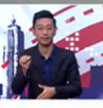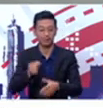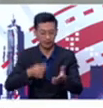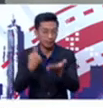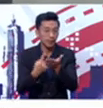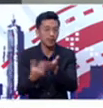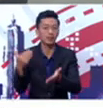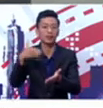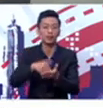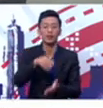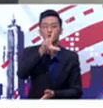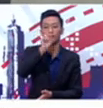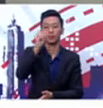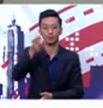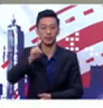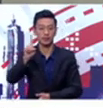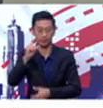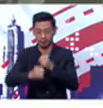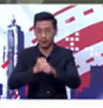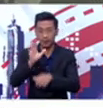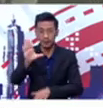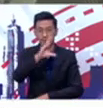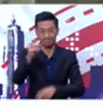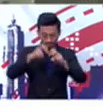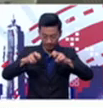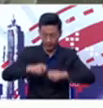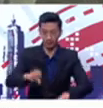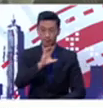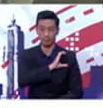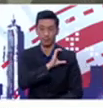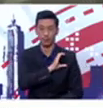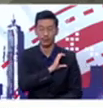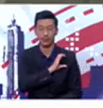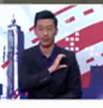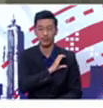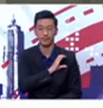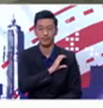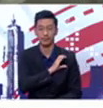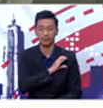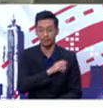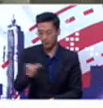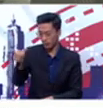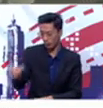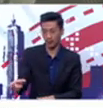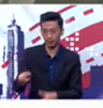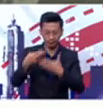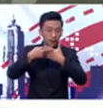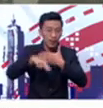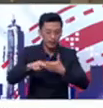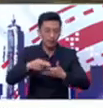depan media melaporkan siasatan polis mendapati wanita berkenaan menghantar dua anaknya ke sekolah